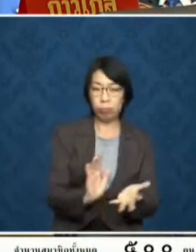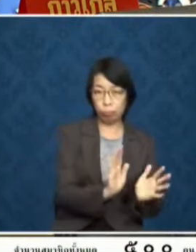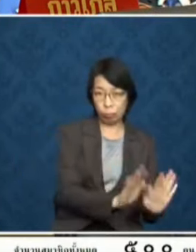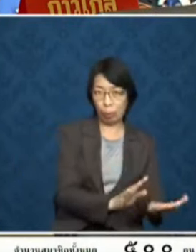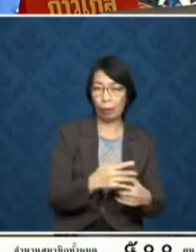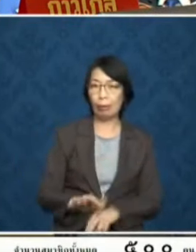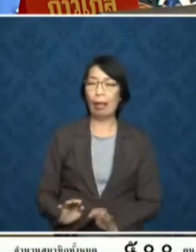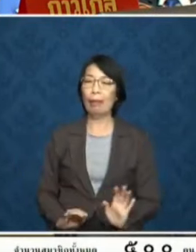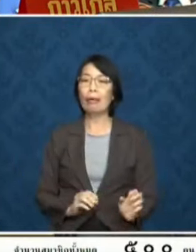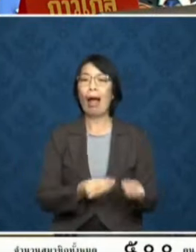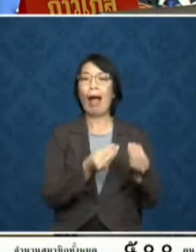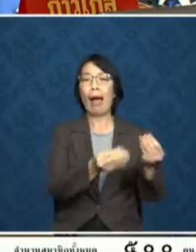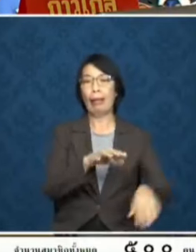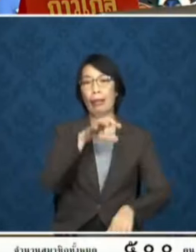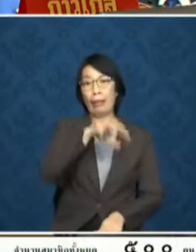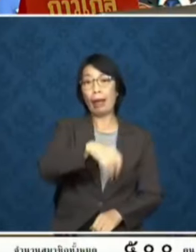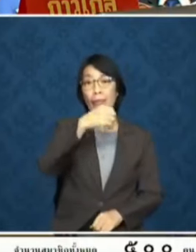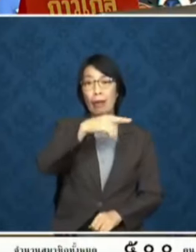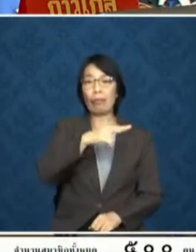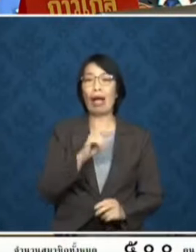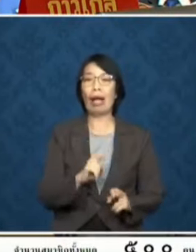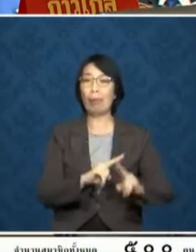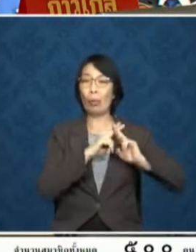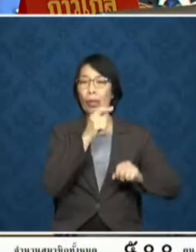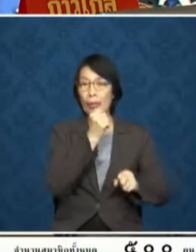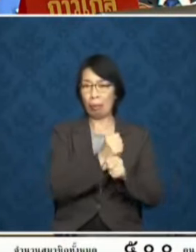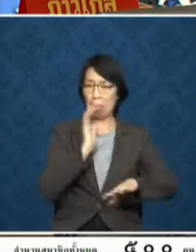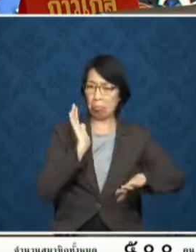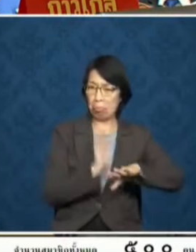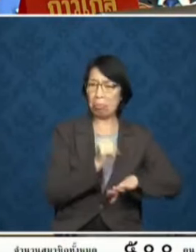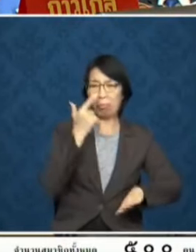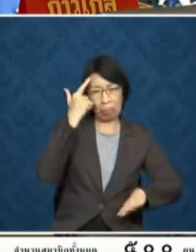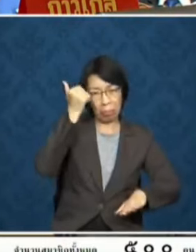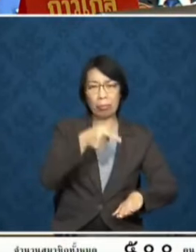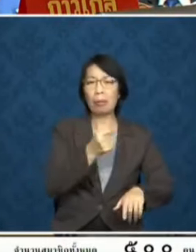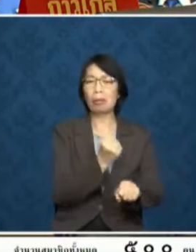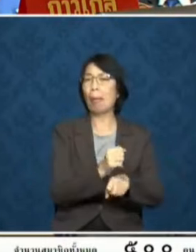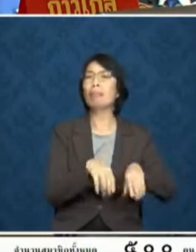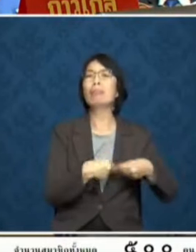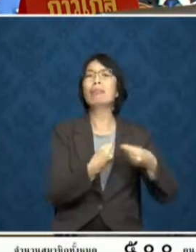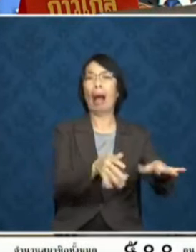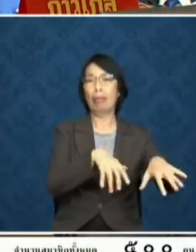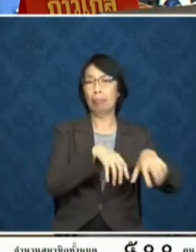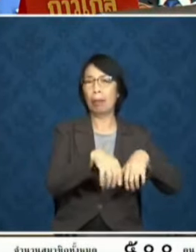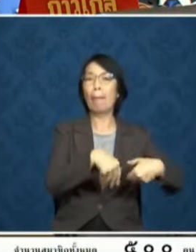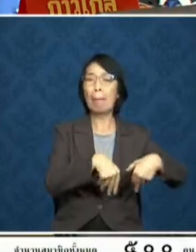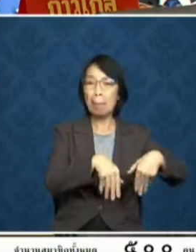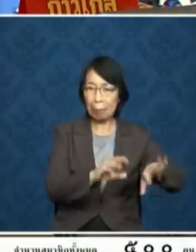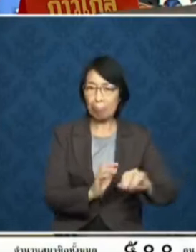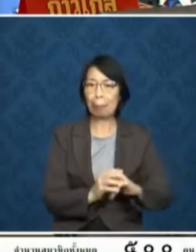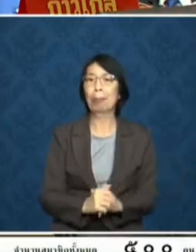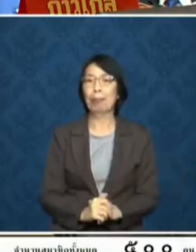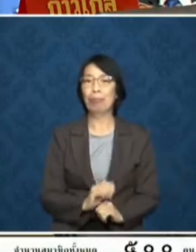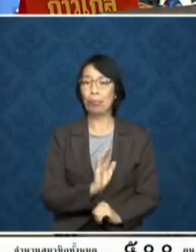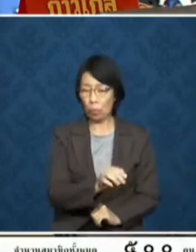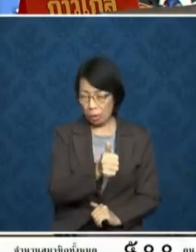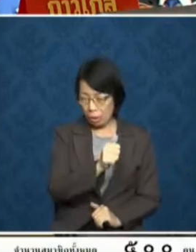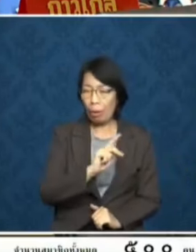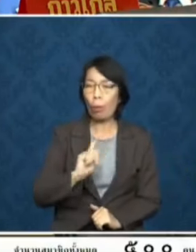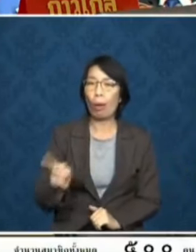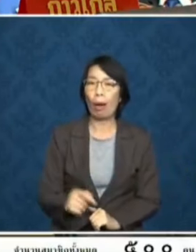ไฟฟ้าส่วนภูมิภาคซึ่งมีขีดความสามารถและความชำนาญค่ะเข้ามาจัดการตามบทบาทหน้าที่ของเขาดีกว่า